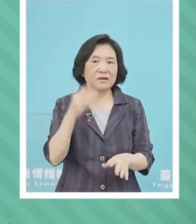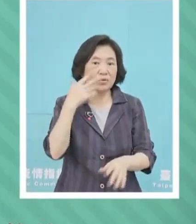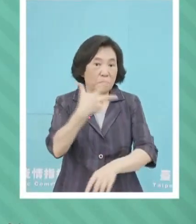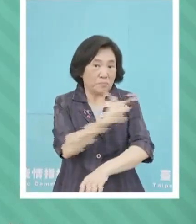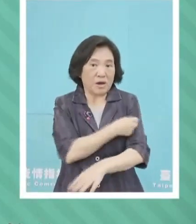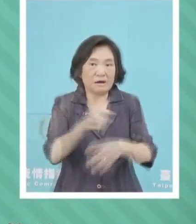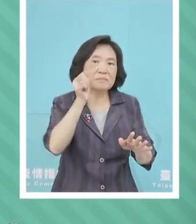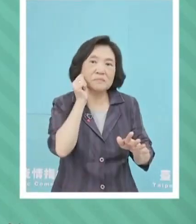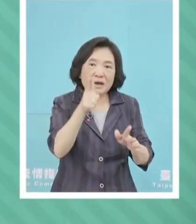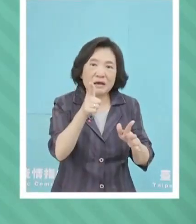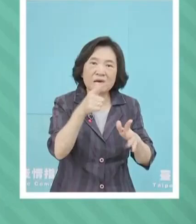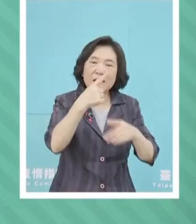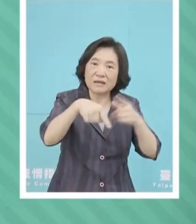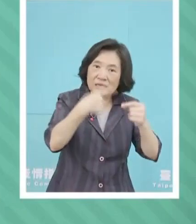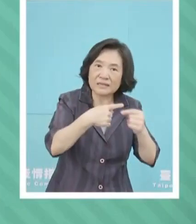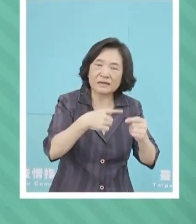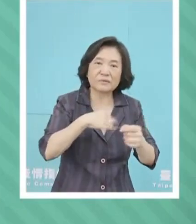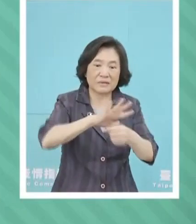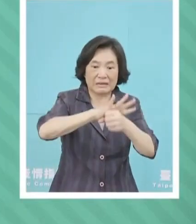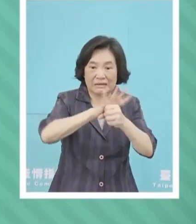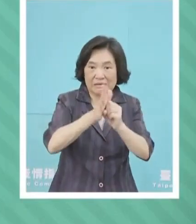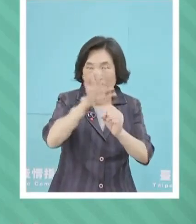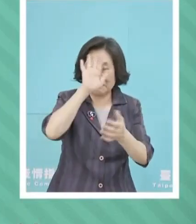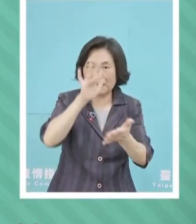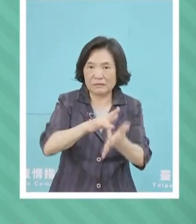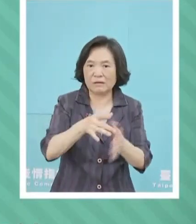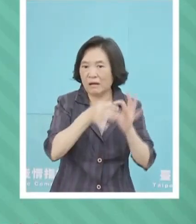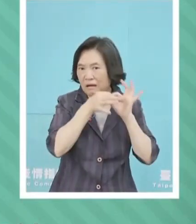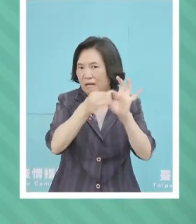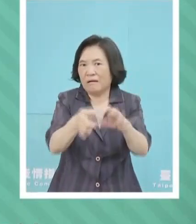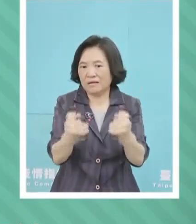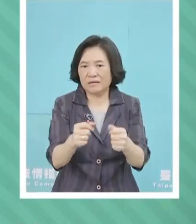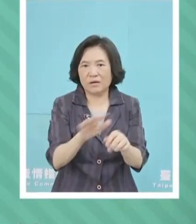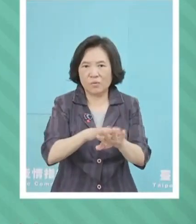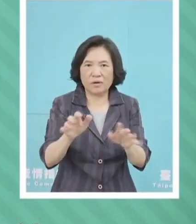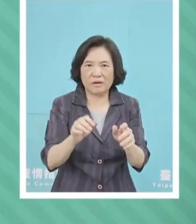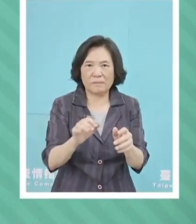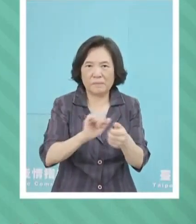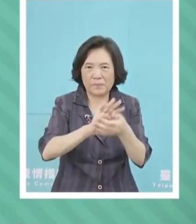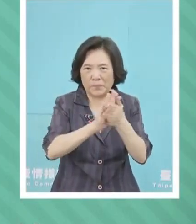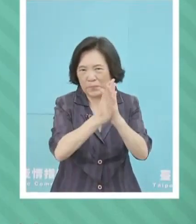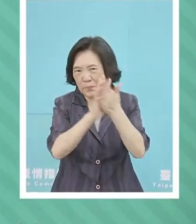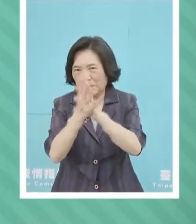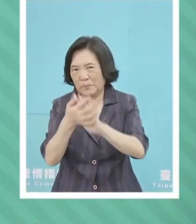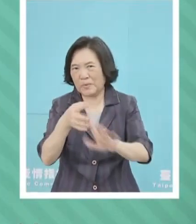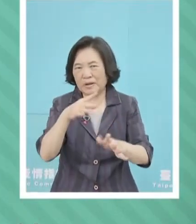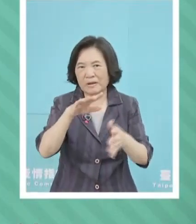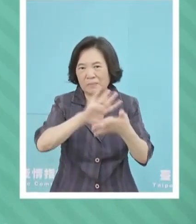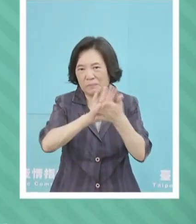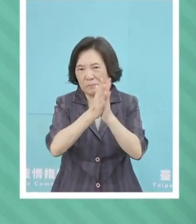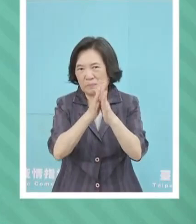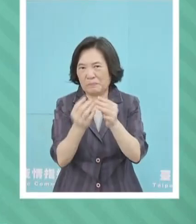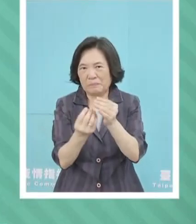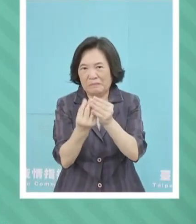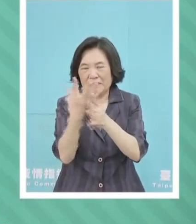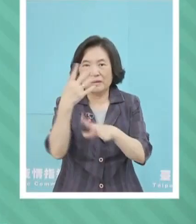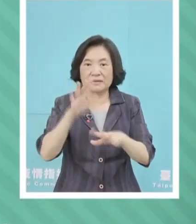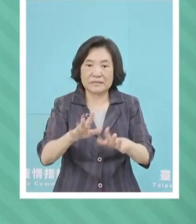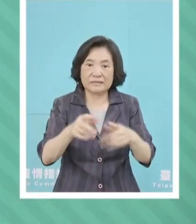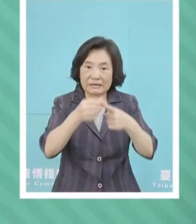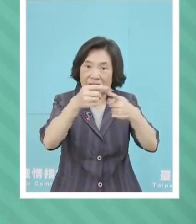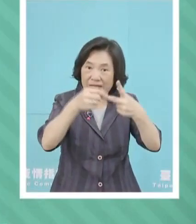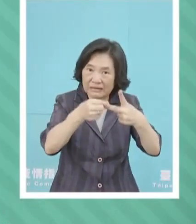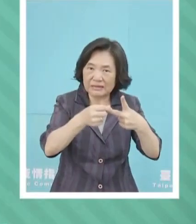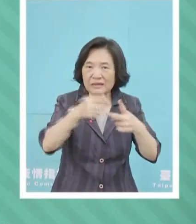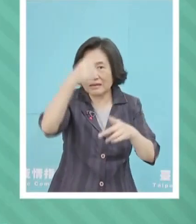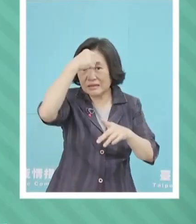是不够的。那个新冠肺炎的病毒还继续在演化。现在是说打2剂还有相当，即使是